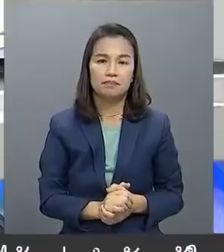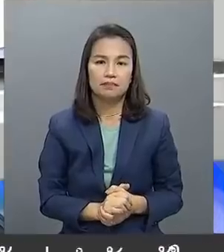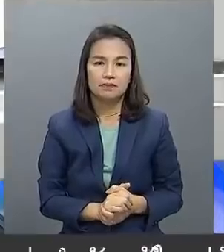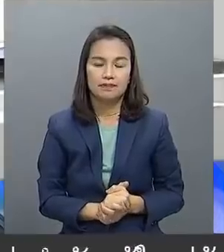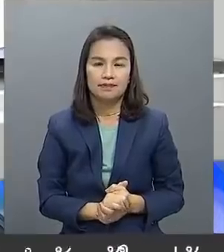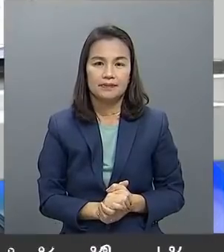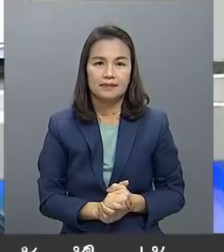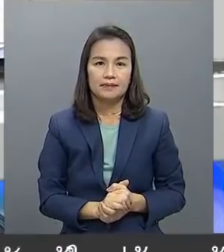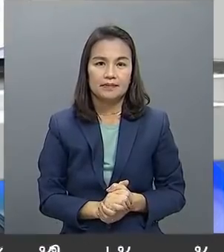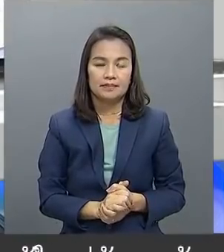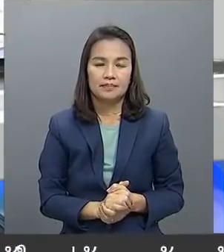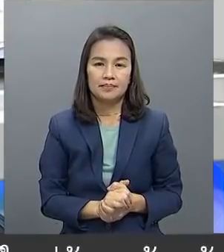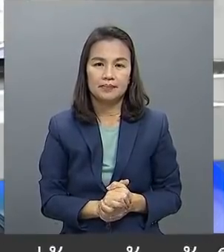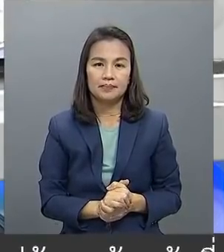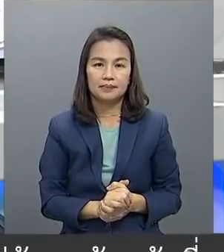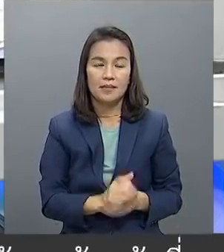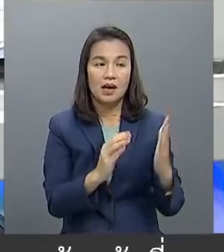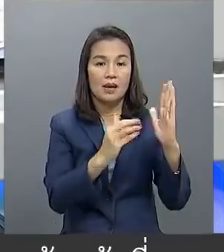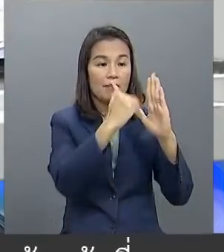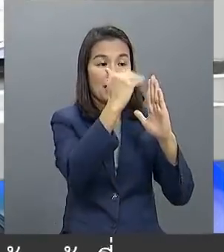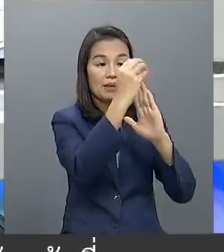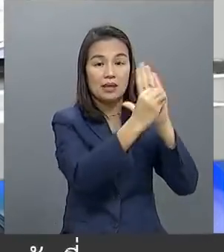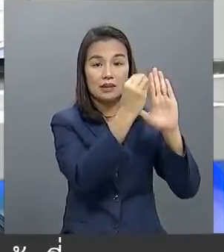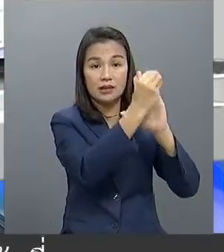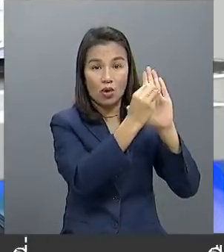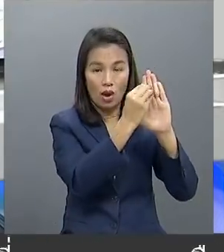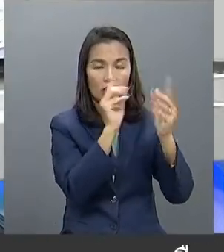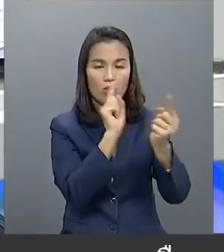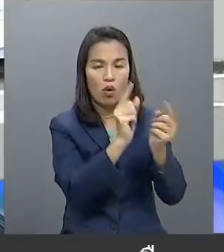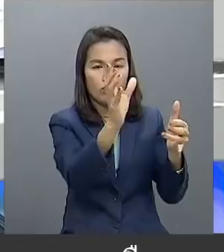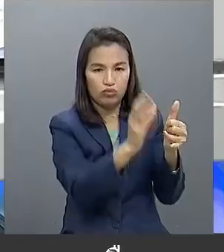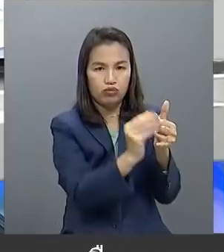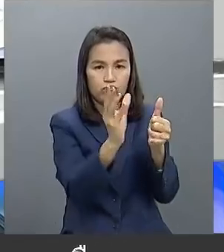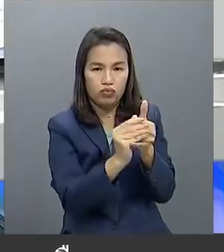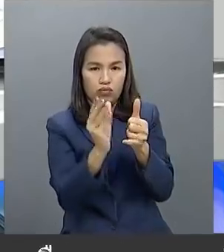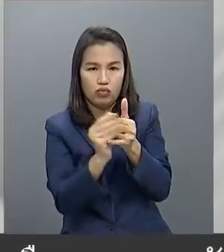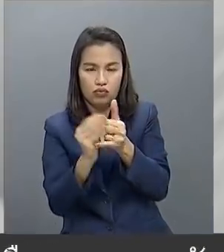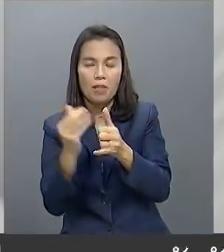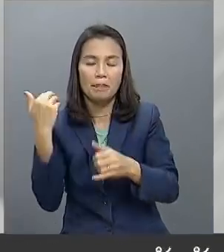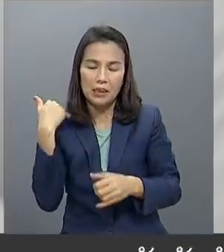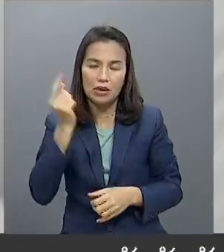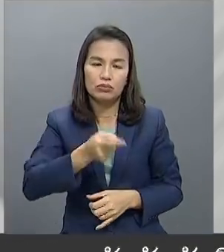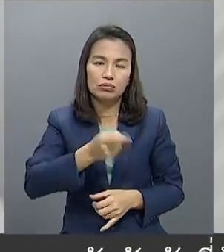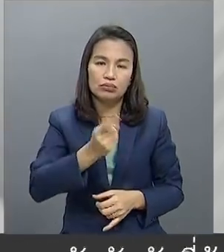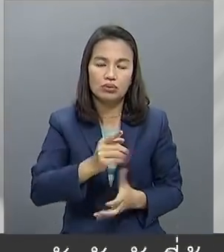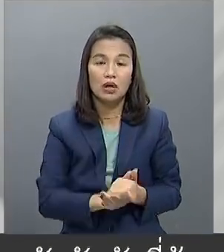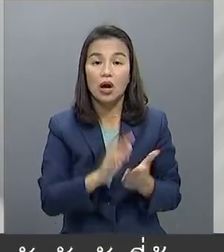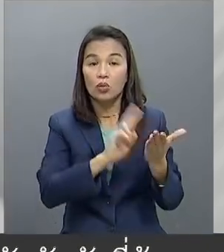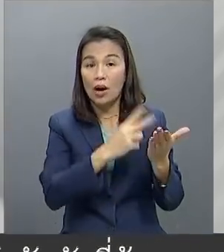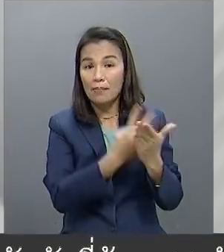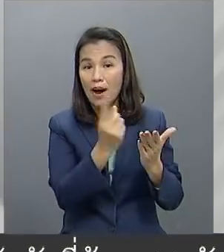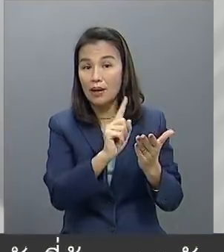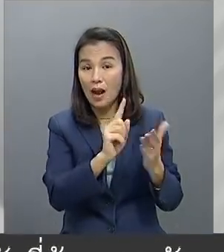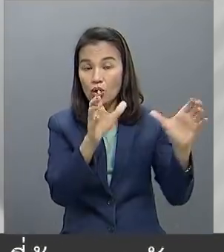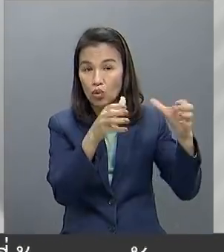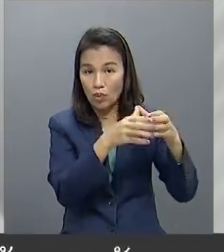มีส่วนหลายจังหวัดภาคเหนือก็ยังคงพบผู้ติดเชื้อเข้าไป 19เพิ่มสูงขึ้นอย่างต่อเนื่องนะครับก็ทำให้รายงานที่เกี่ยวข้องยังคง